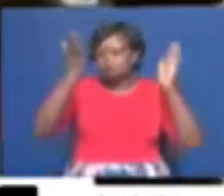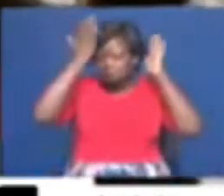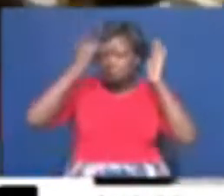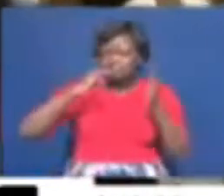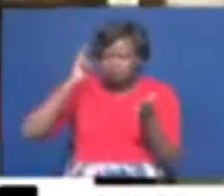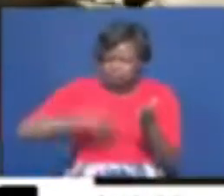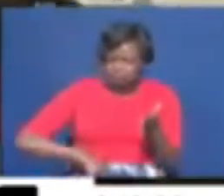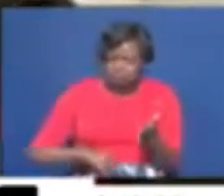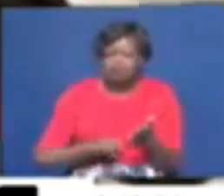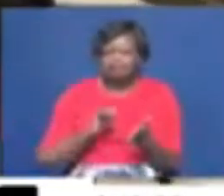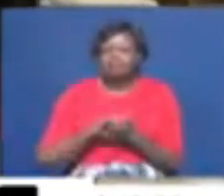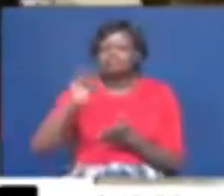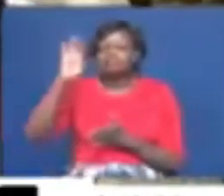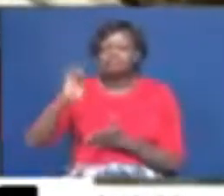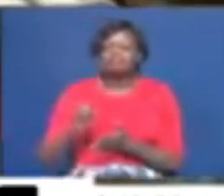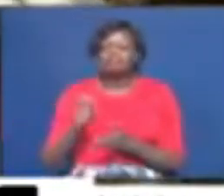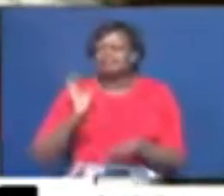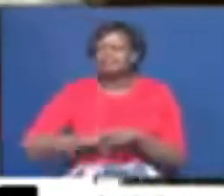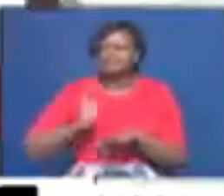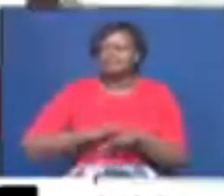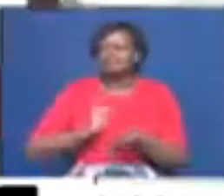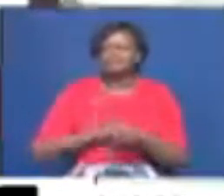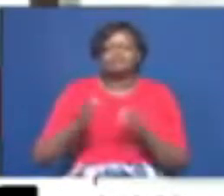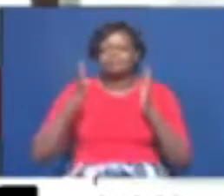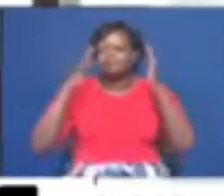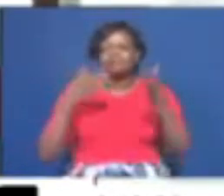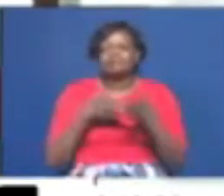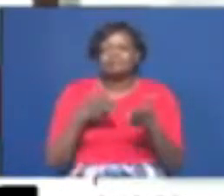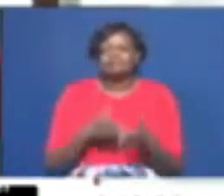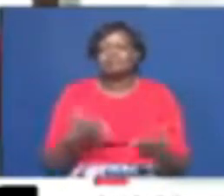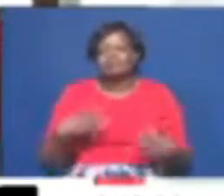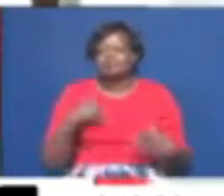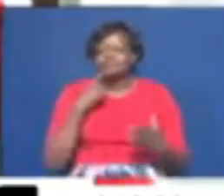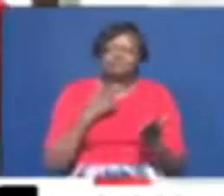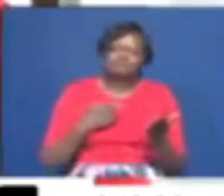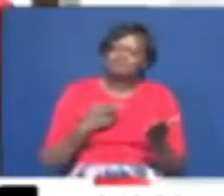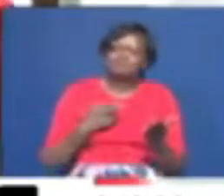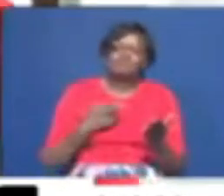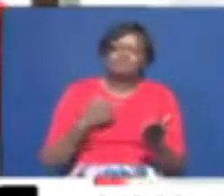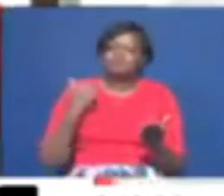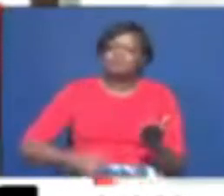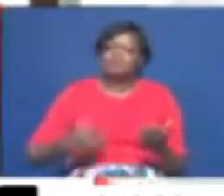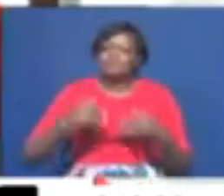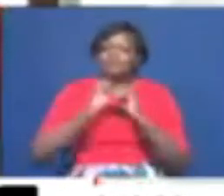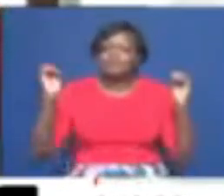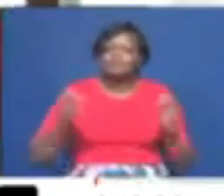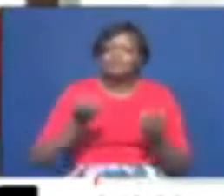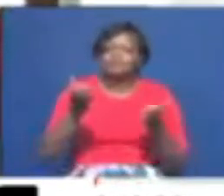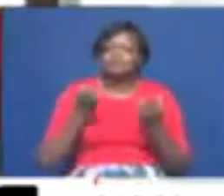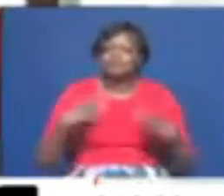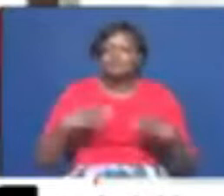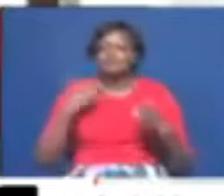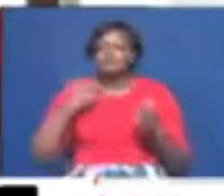IEBC for barring aspirants with integrity issues. Tunahitaji watu waadilifu, tunahitaji watu ambao wana sera